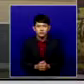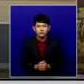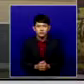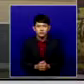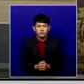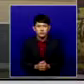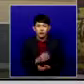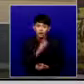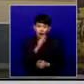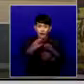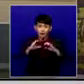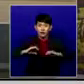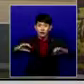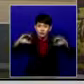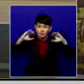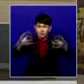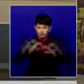ถ้ารัฐบาลโปร่งใส